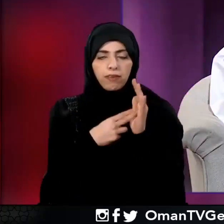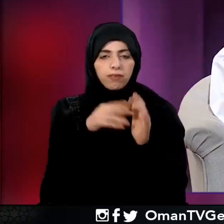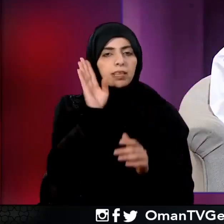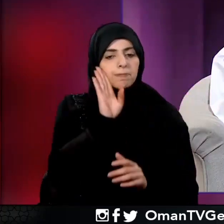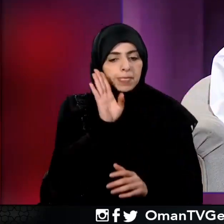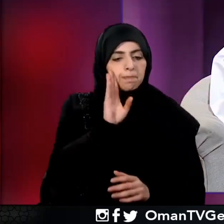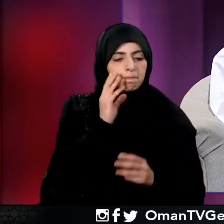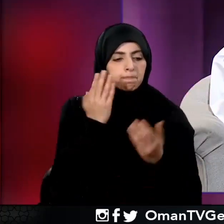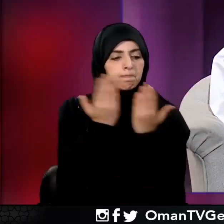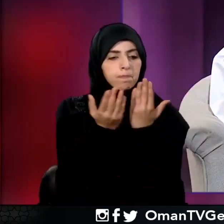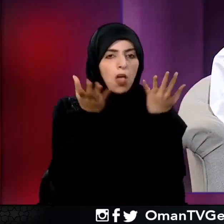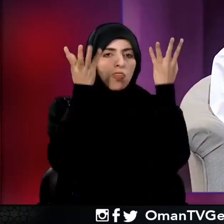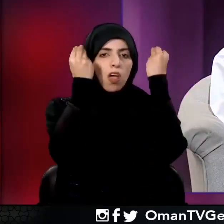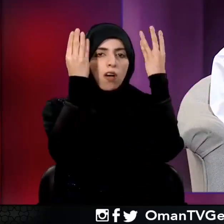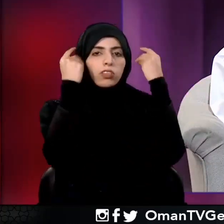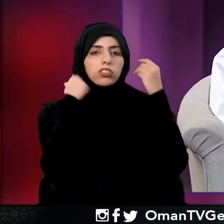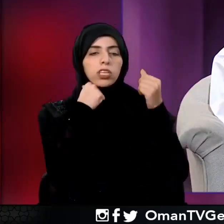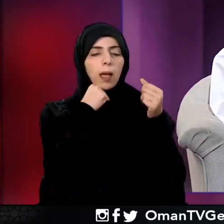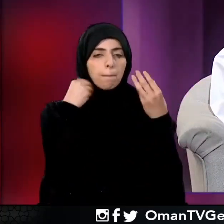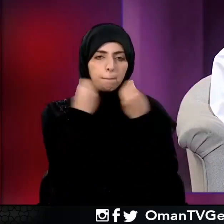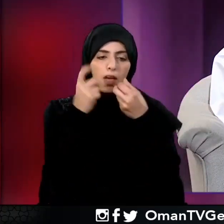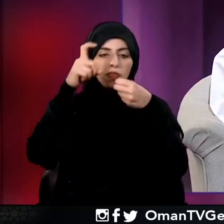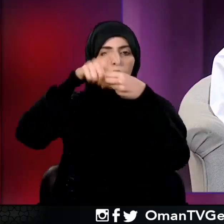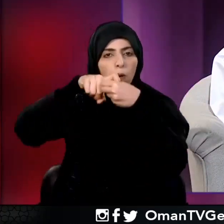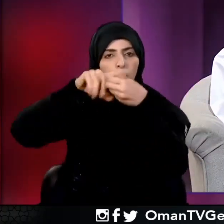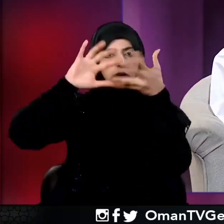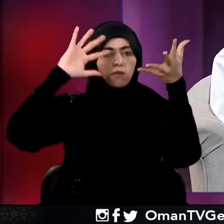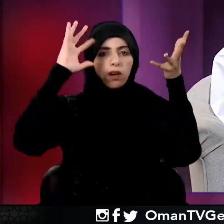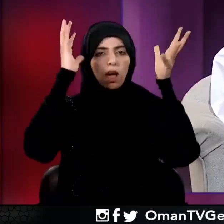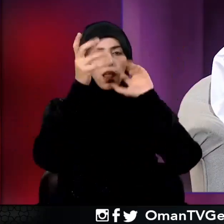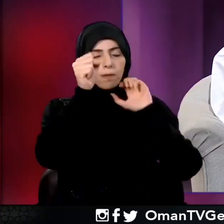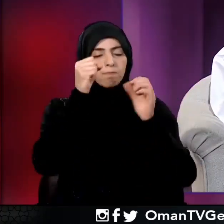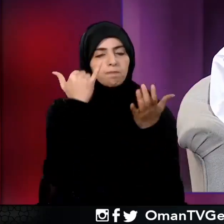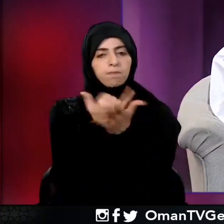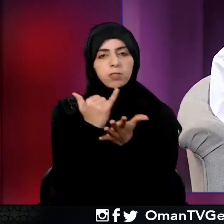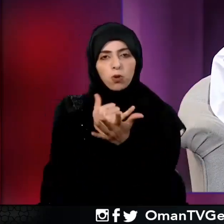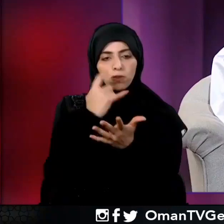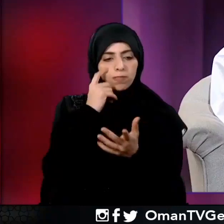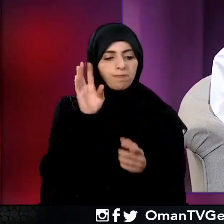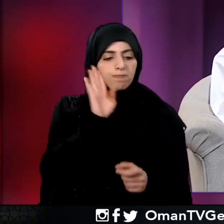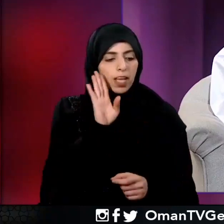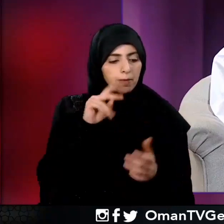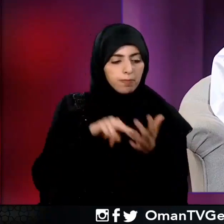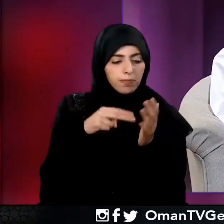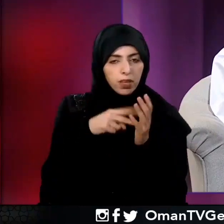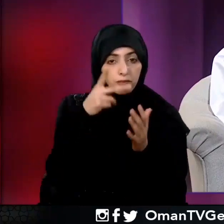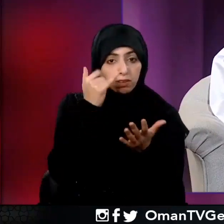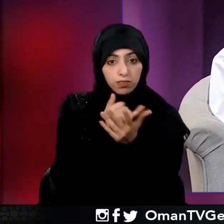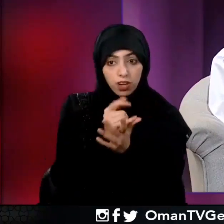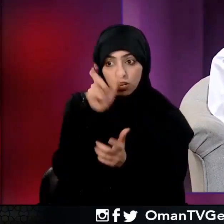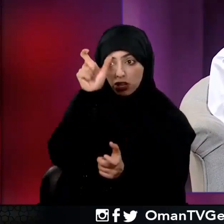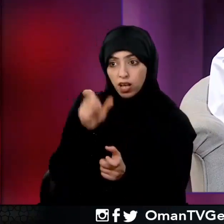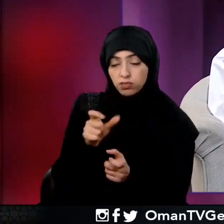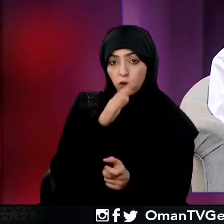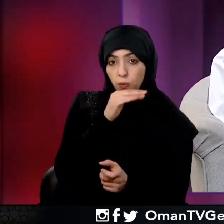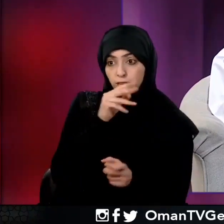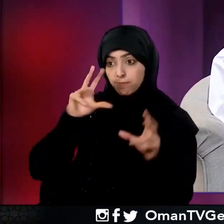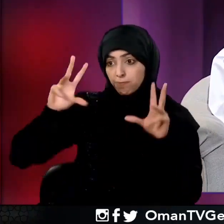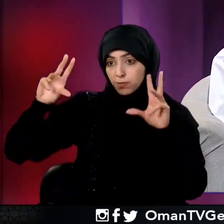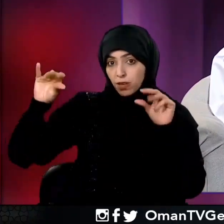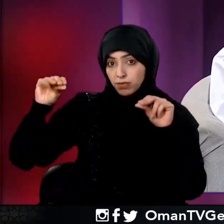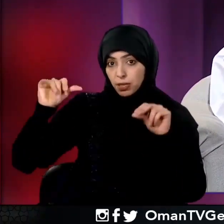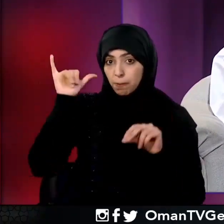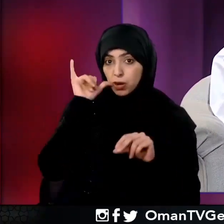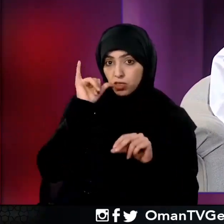عن نعمله في حول العالم معاهم إحنا في عمان إن شاء الله في الحالات. جميل. لنعرف حتى أيضا الحالات العمانية هل هي نفس الحالات